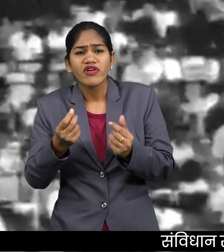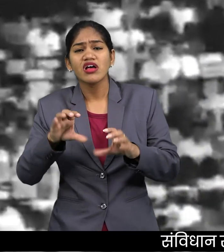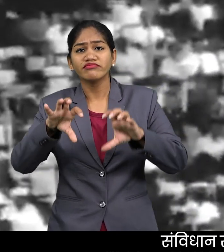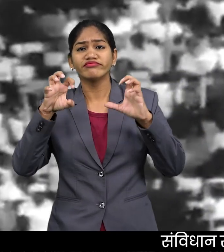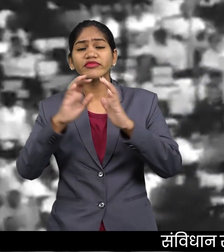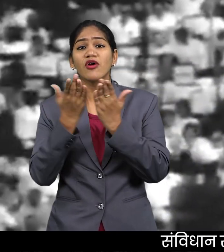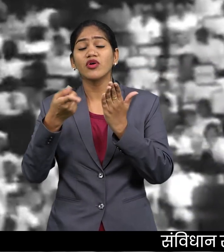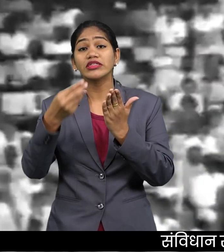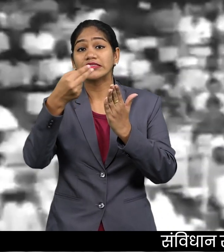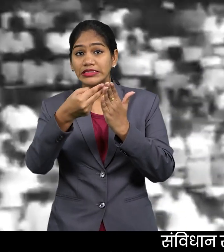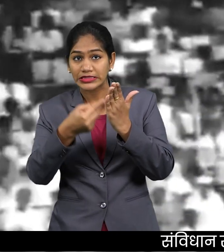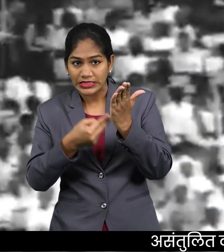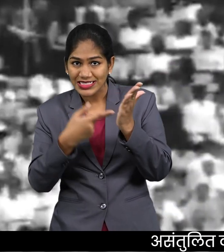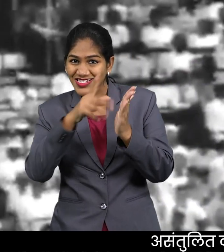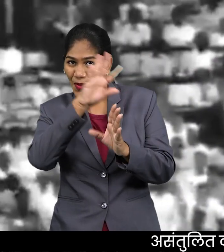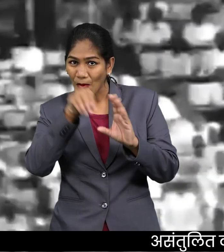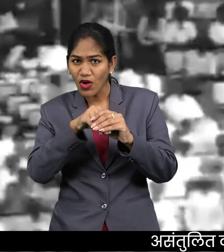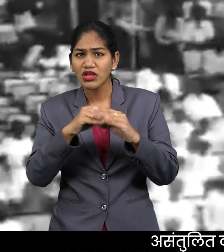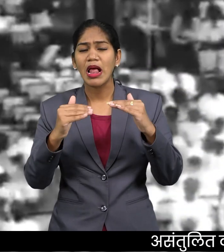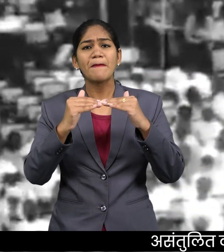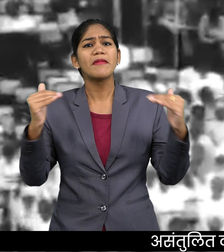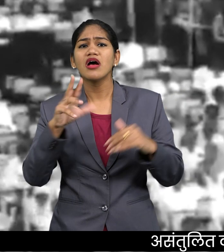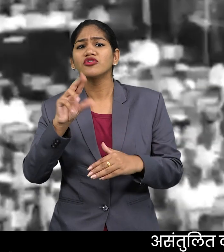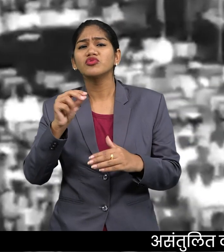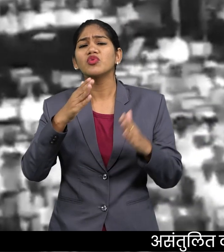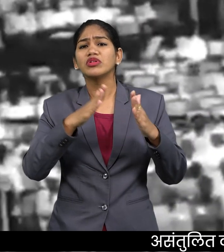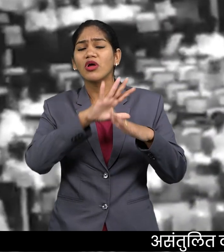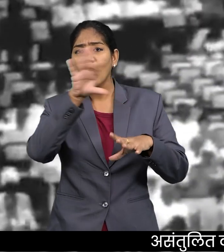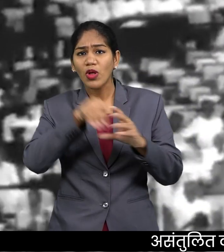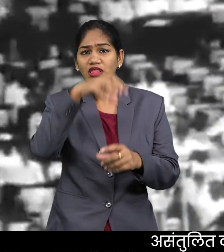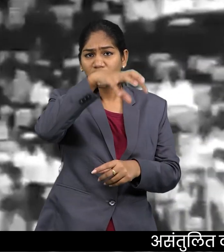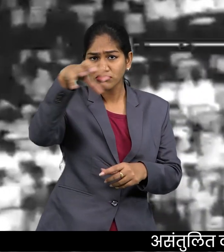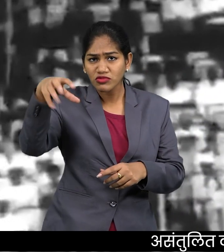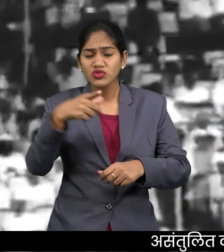संस्थागत संरचनाओं को असंतुलित कर सकते हैं।